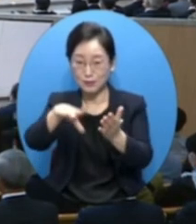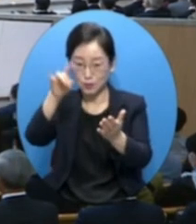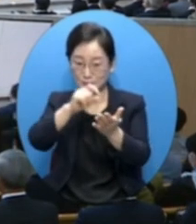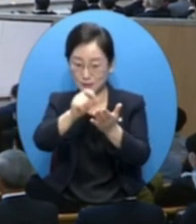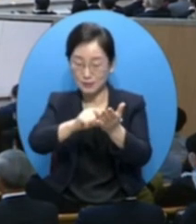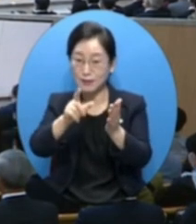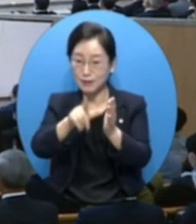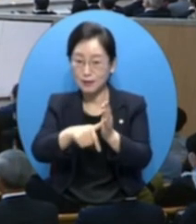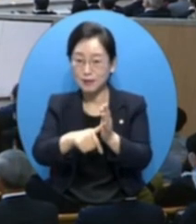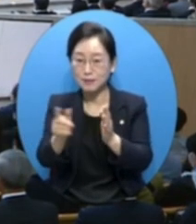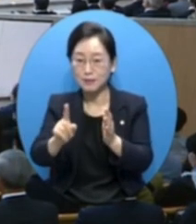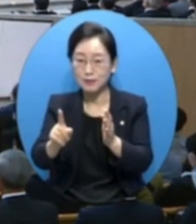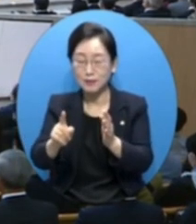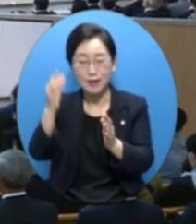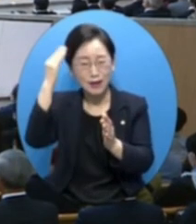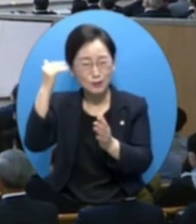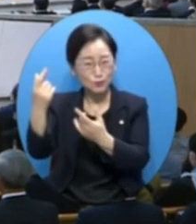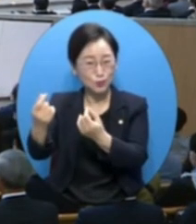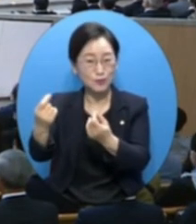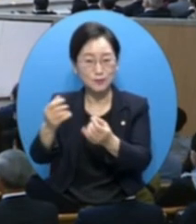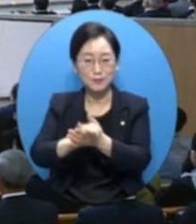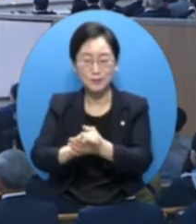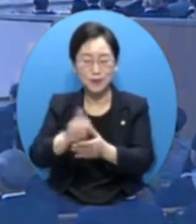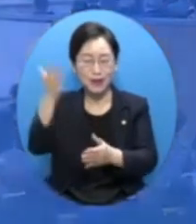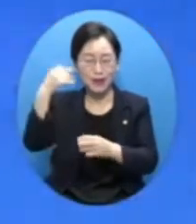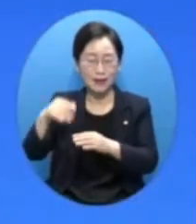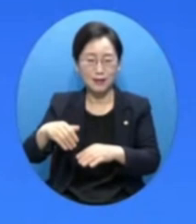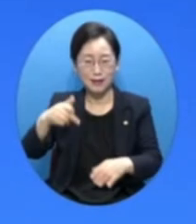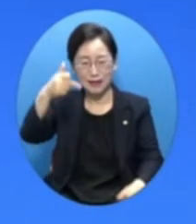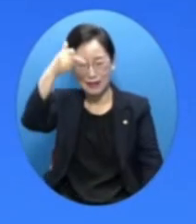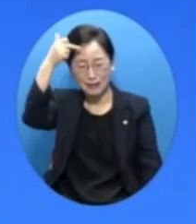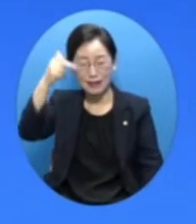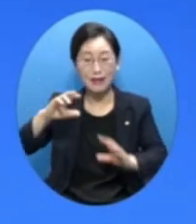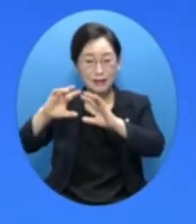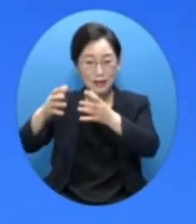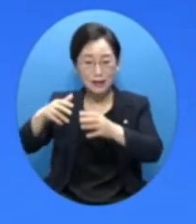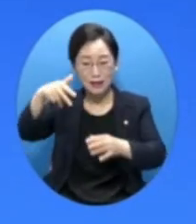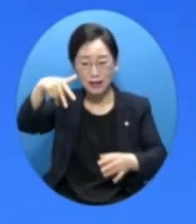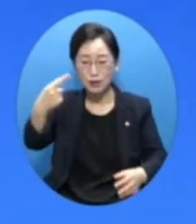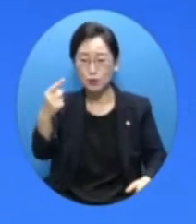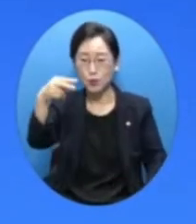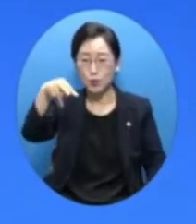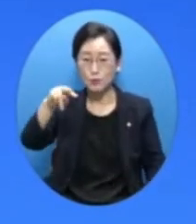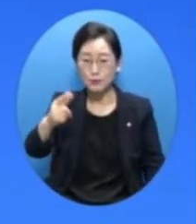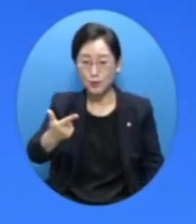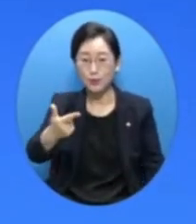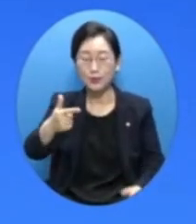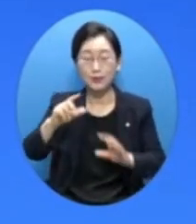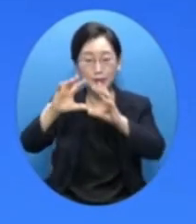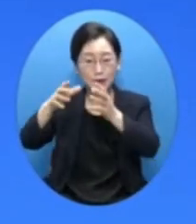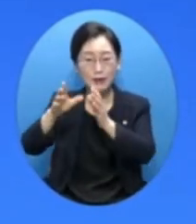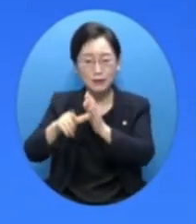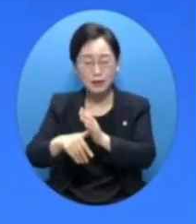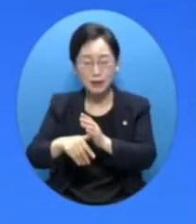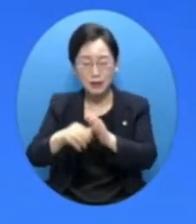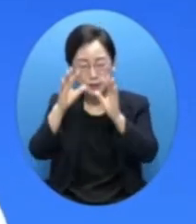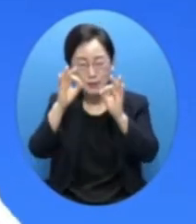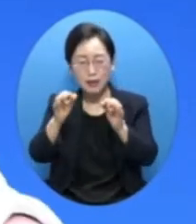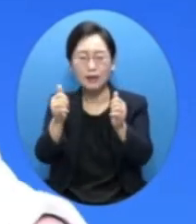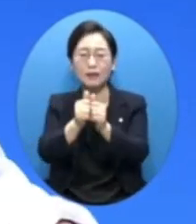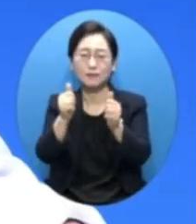우리나라도 마찬가지입니다. 우리가 조선시대 말까지 또 개화기에도 남자 위주였습니다.